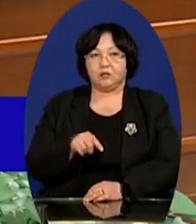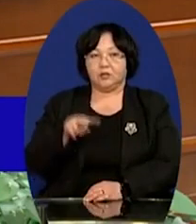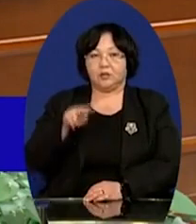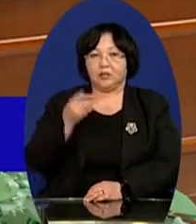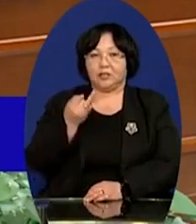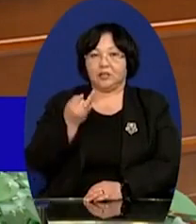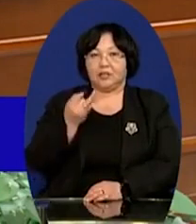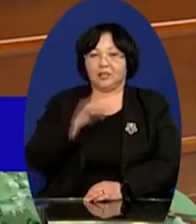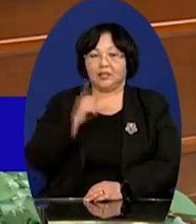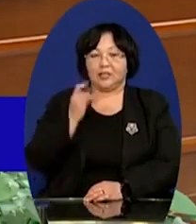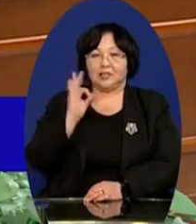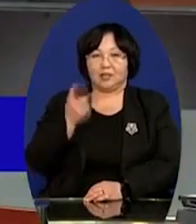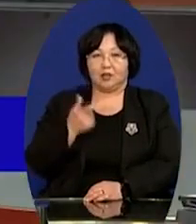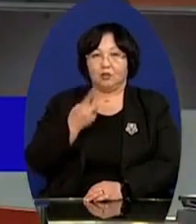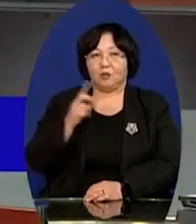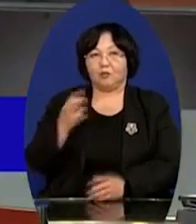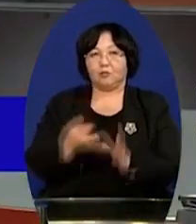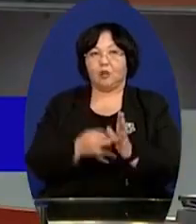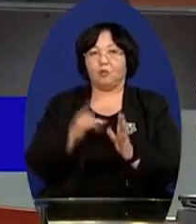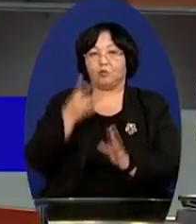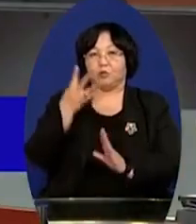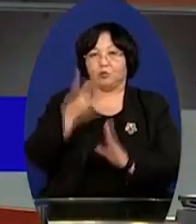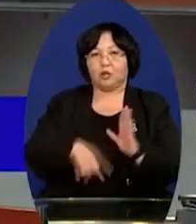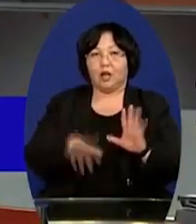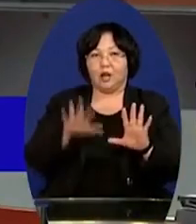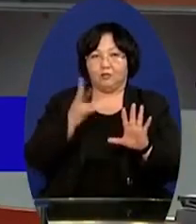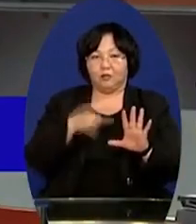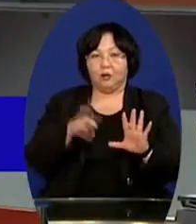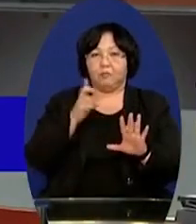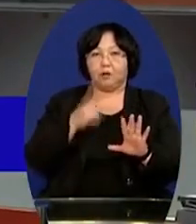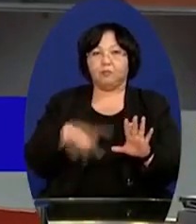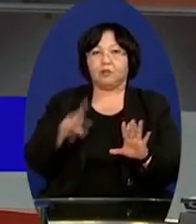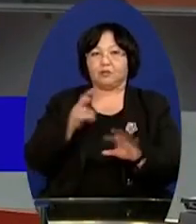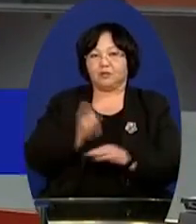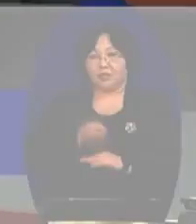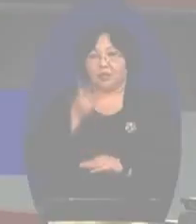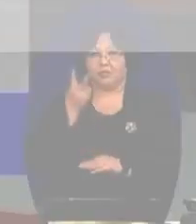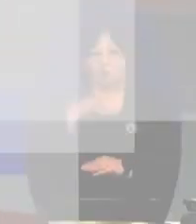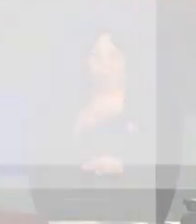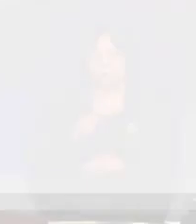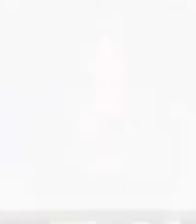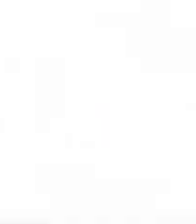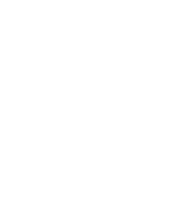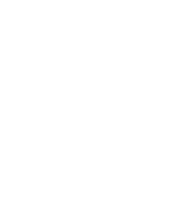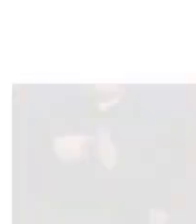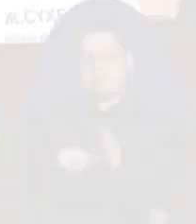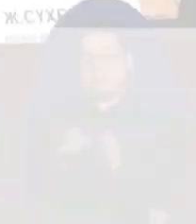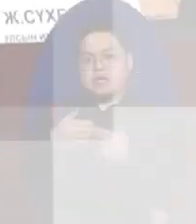лизингийн хувьд бол 2018 оны 4 сарын 10-нд буюу Батбаяр цахирлын үед олголт хийгдсэн байдаг.